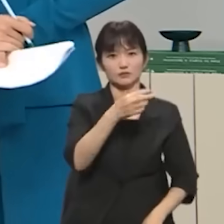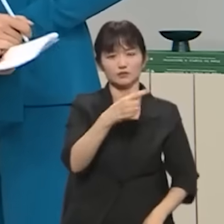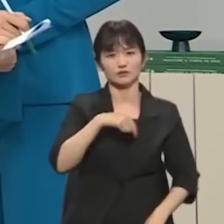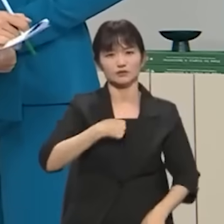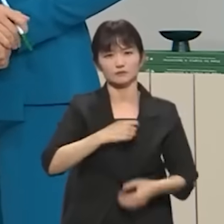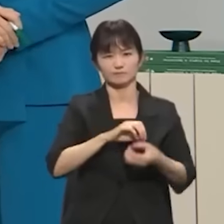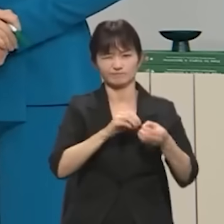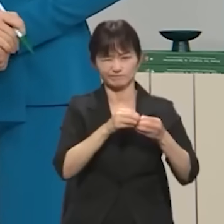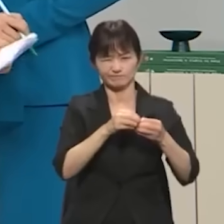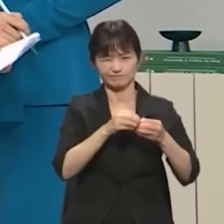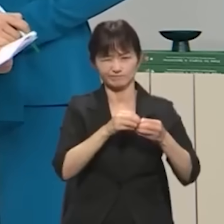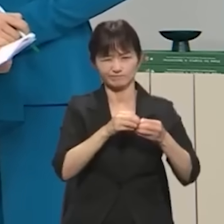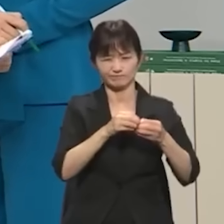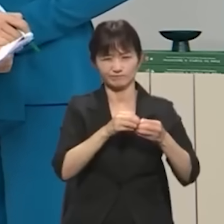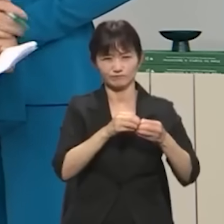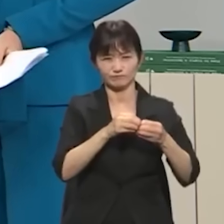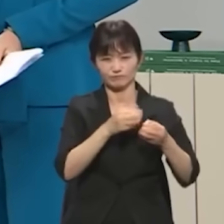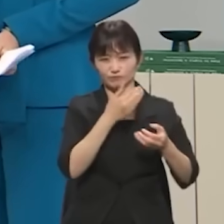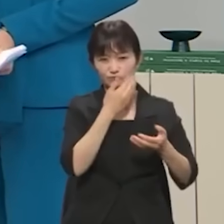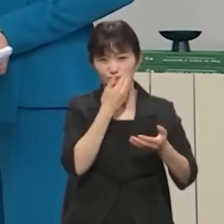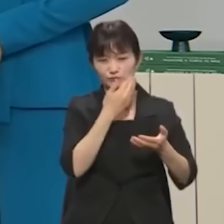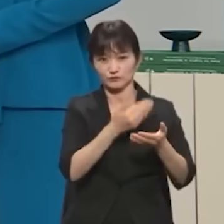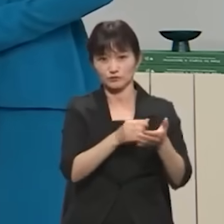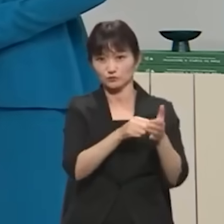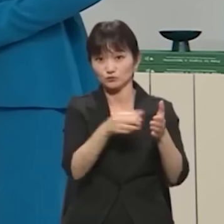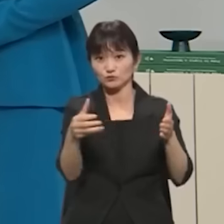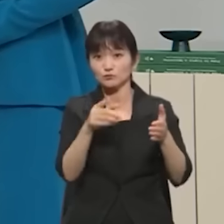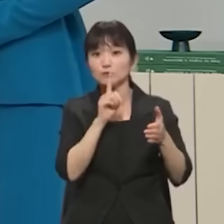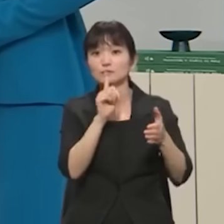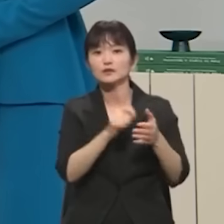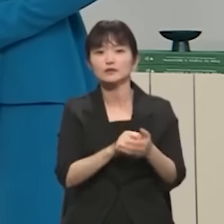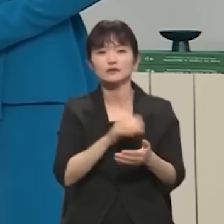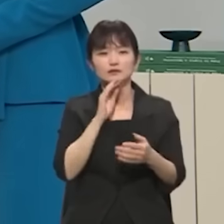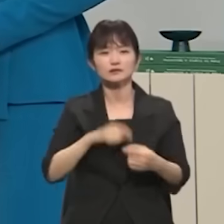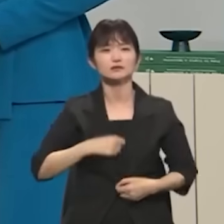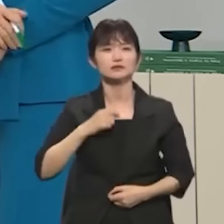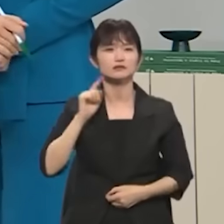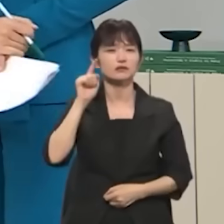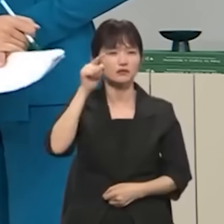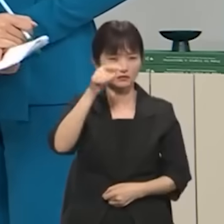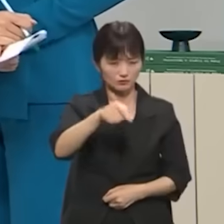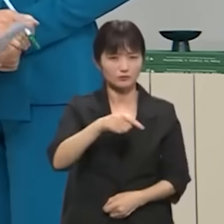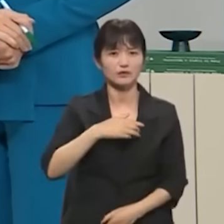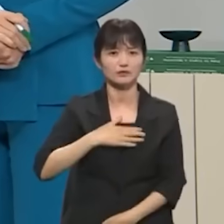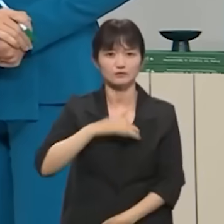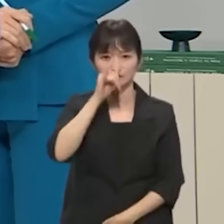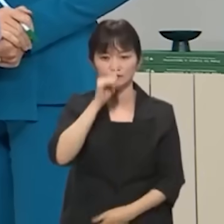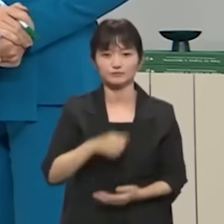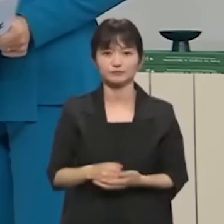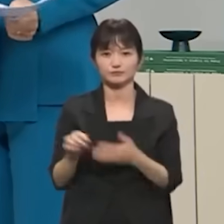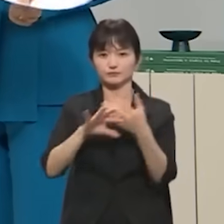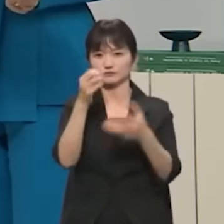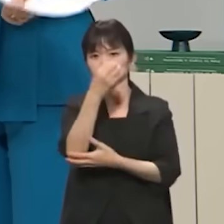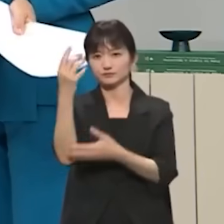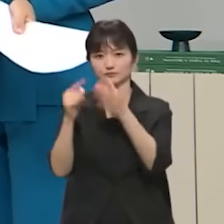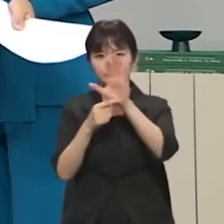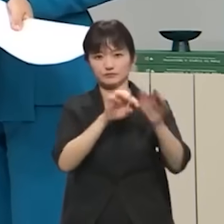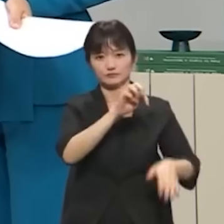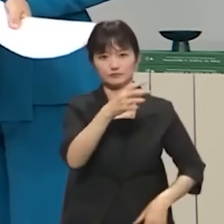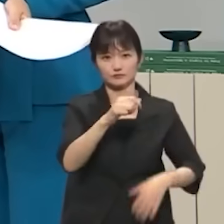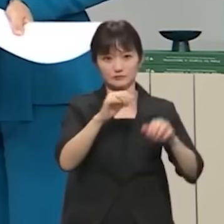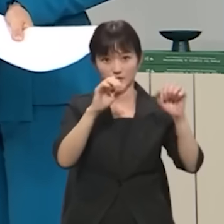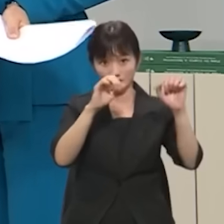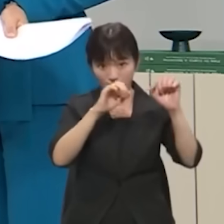주장인데 자, 엑스파일의 명대사 진실은 저 너머에가 떠오릅니다. 외신들은 프리고진의